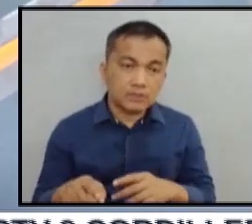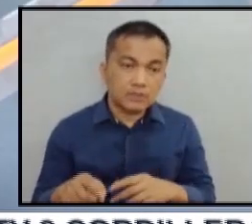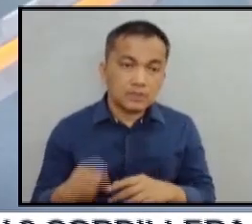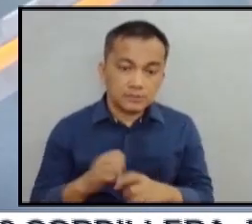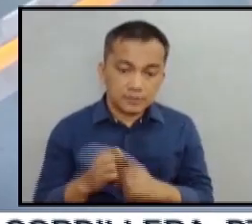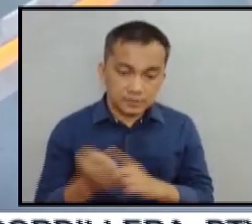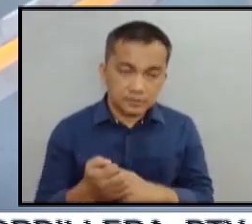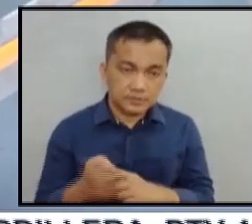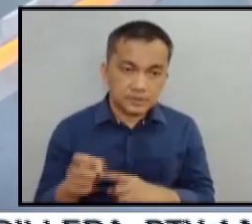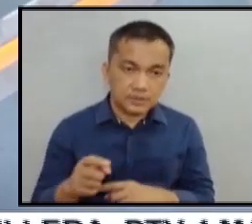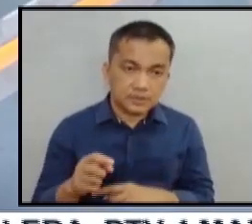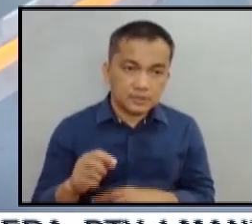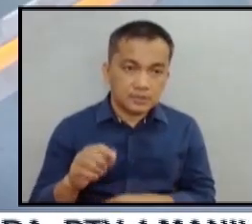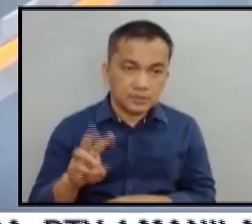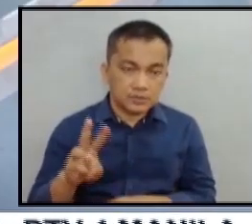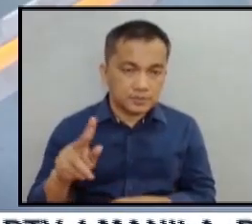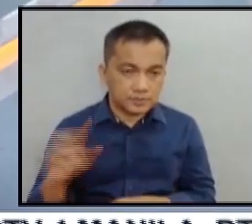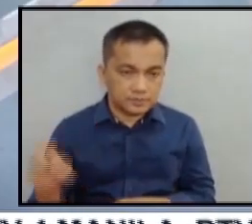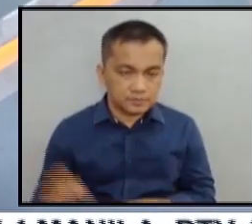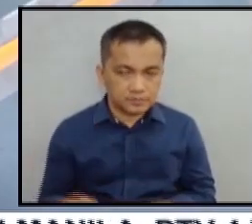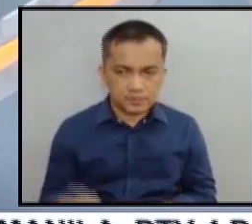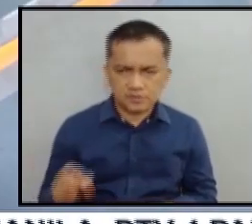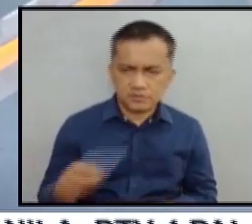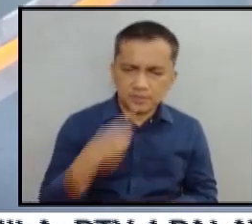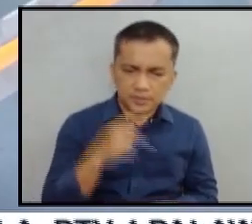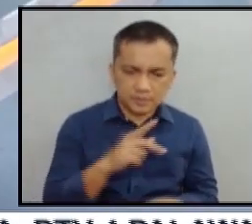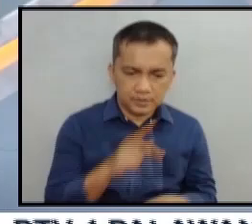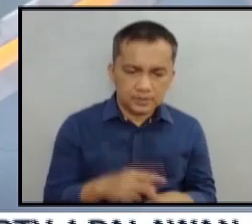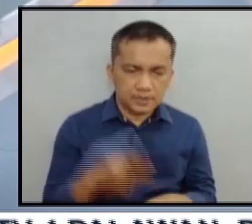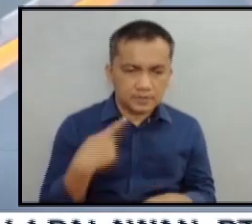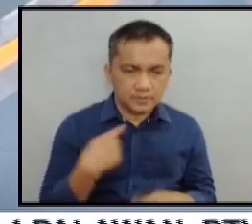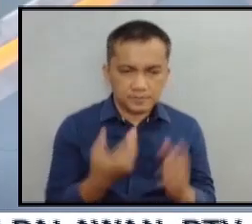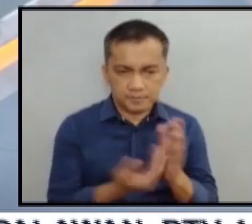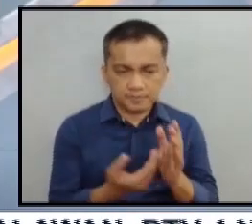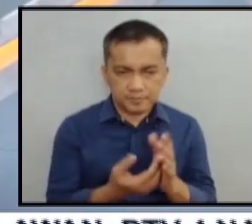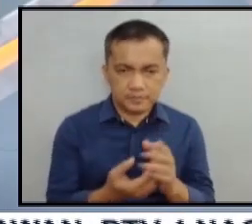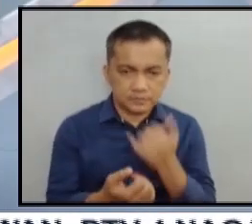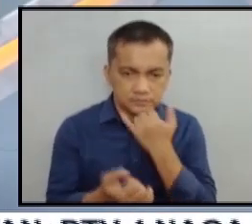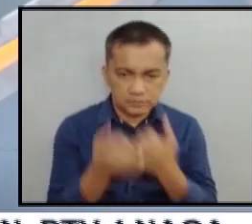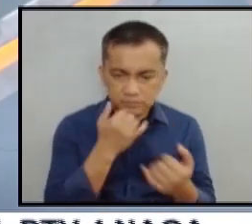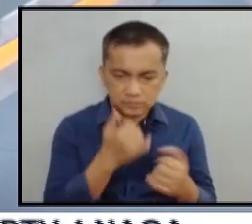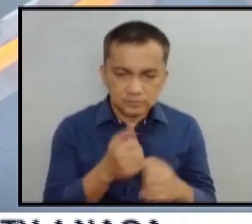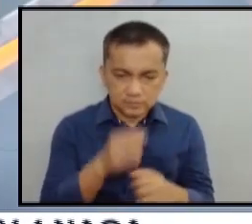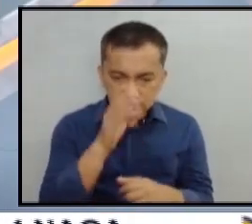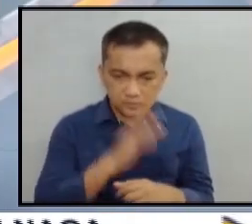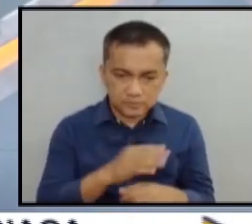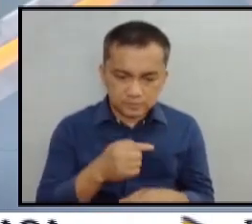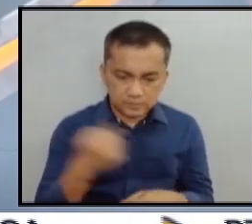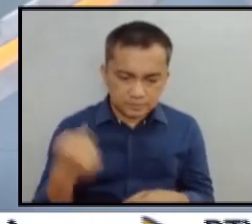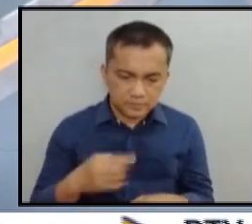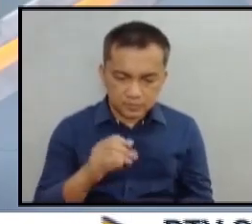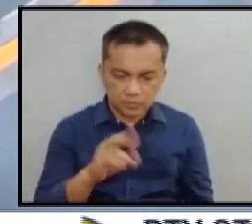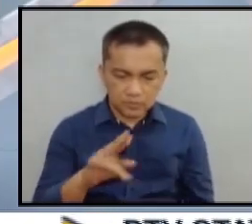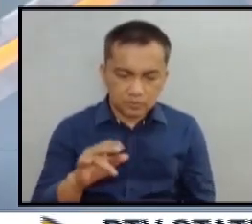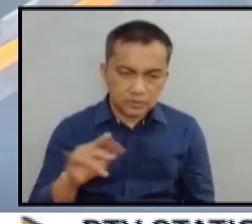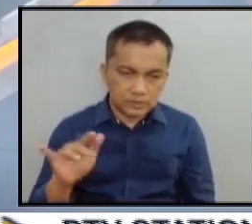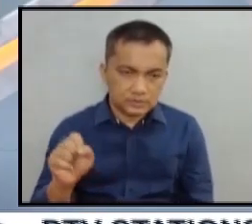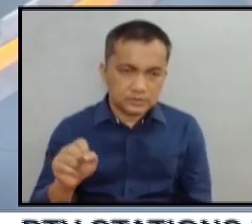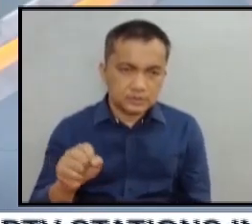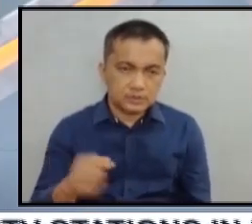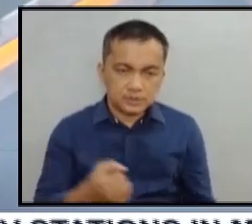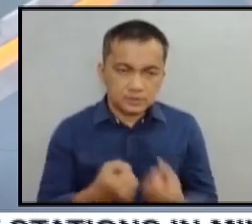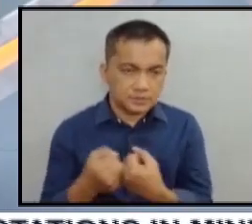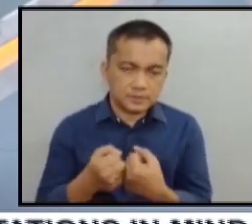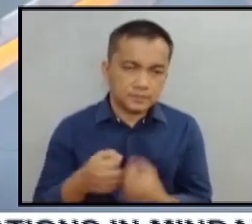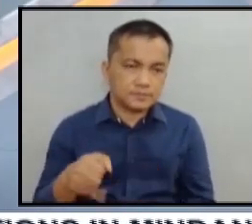Security Council, may ebidensya ang Pilipinas sa irresponsableng paninira ng China sa mga coral sa pinag-aagawang teritoryo. Si